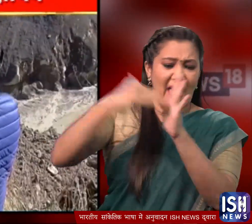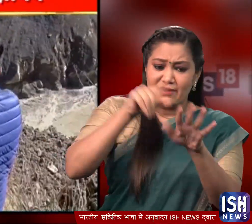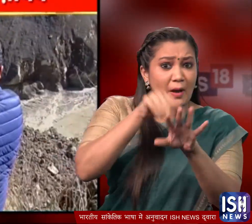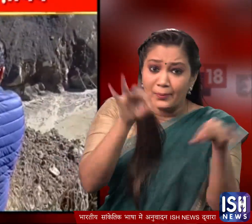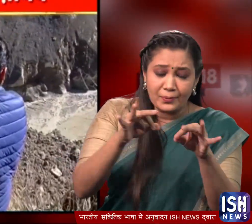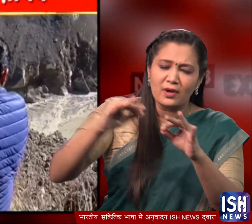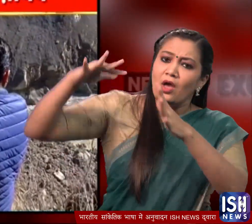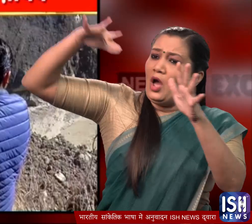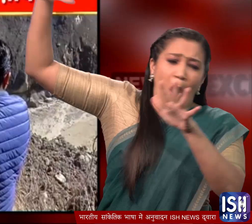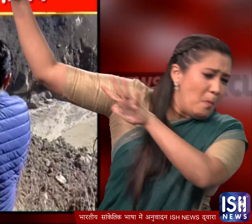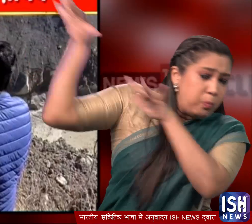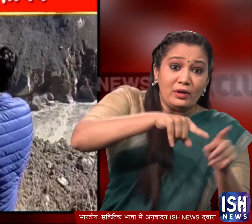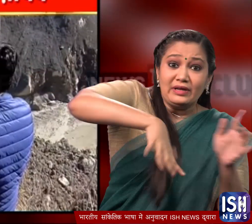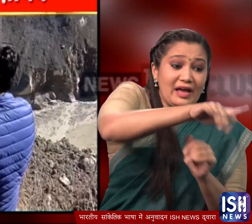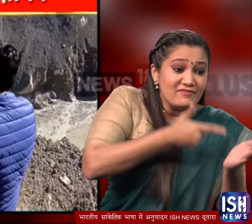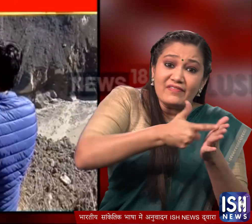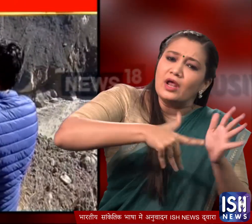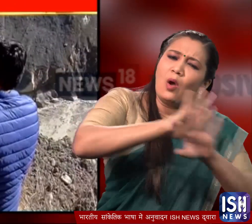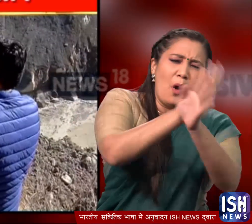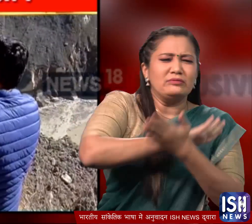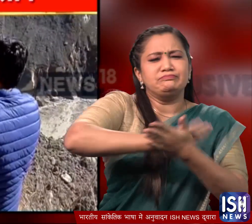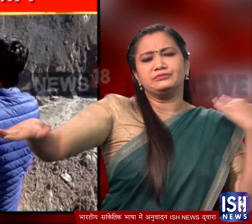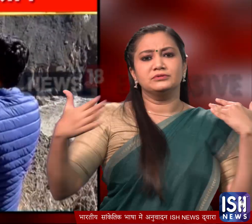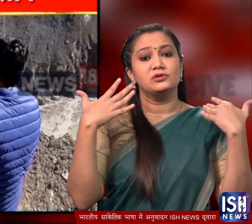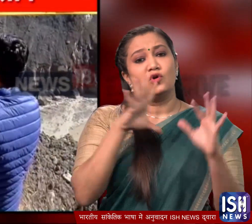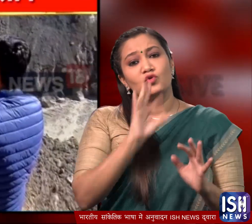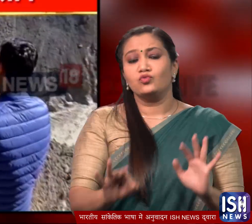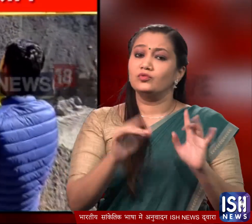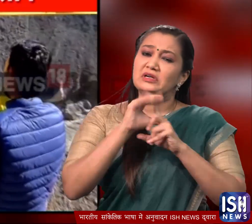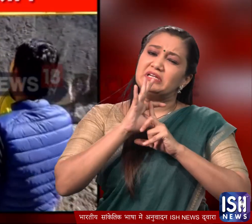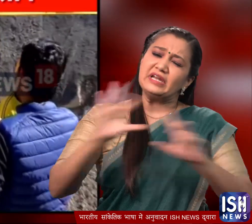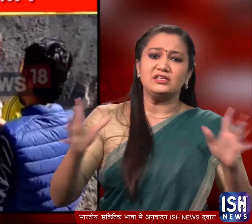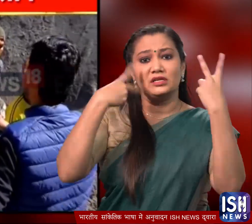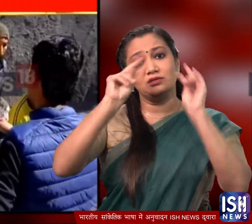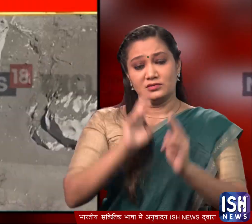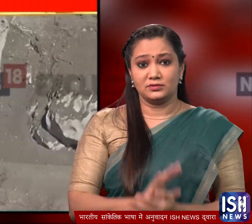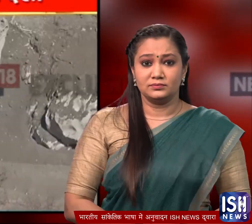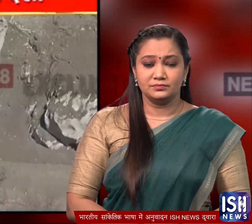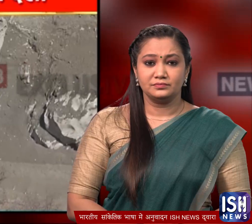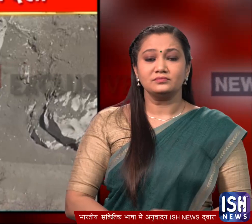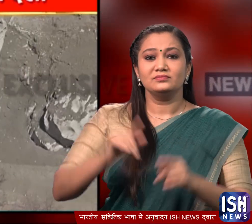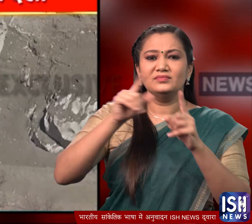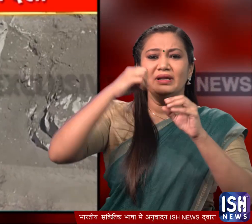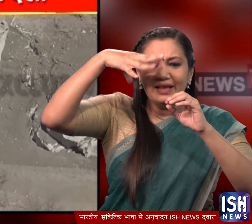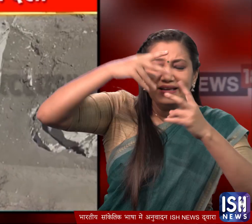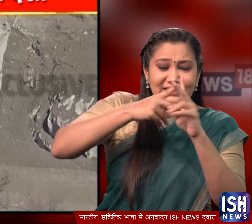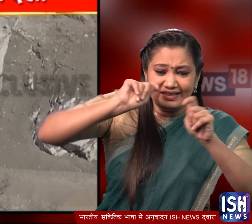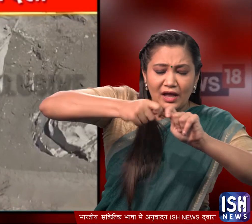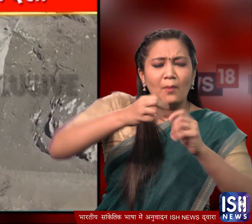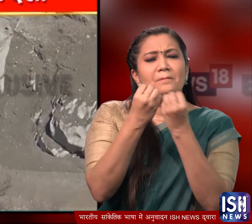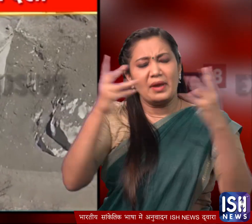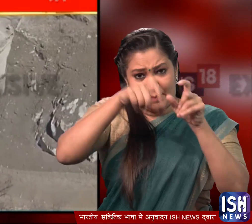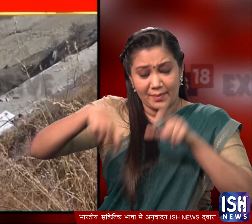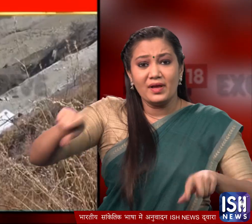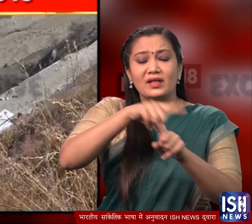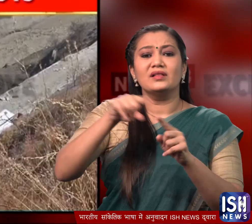अगर ये जगह नहीं होती तो हो सकता है कि पीछे जो गांव रैनी गांव दिख रहा है तो वहाँ तक पूरा जो नुकसान था हो सकता था। पावर प्रोजेक्ट में बड़ी संख्या में कर्मचारी